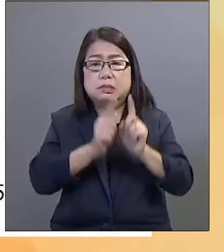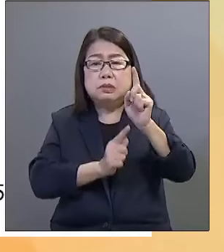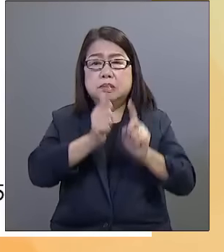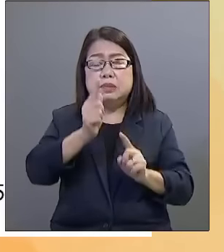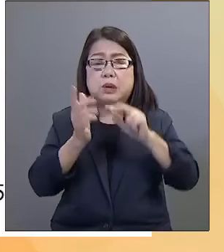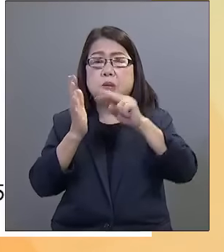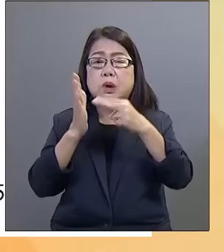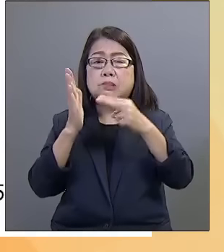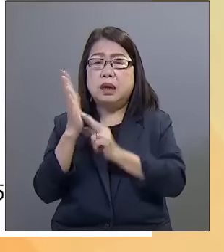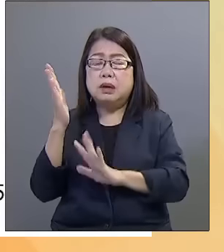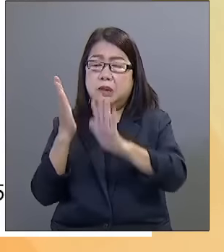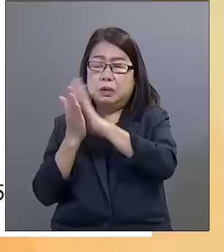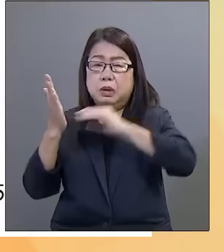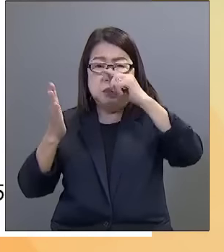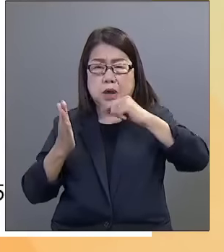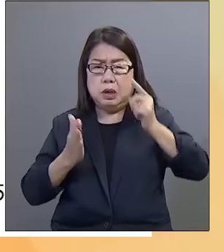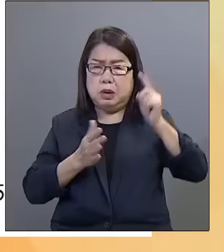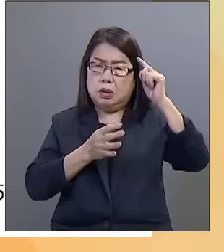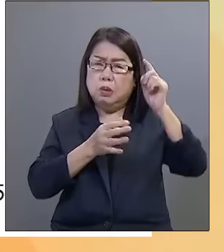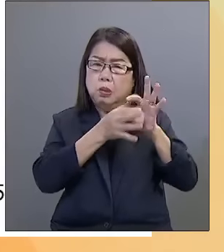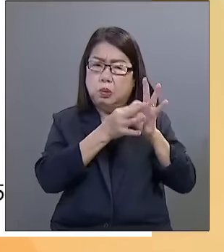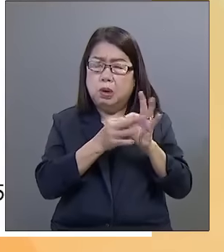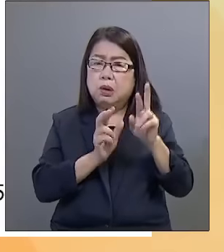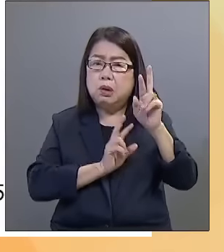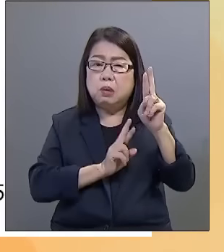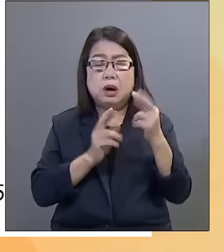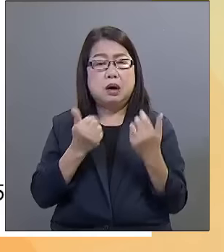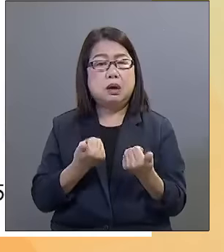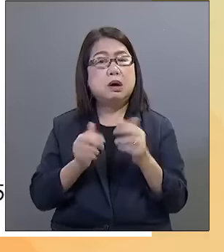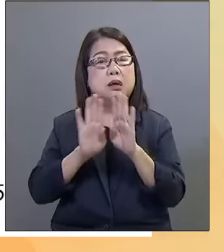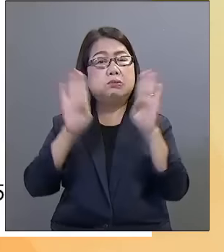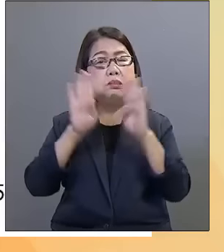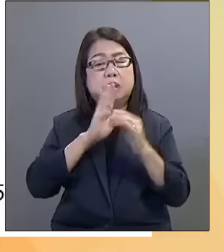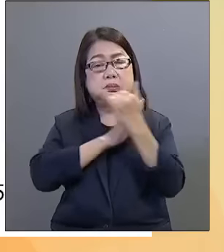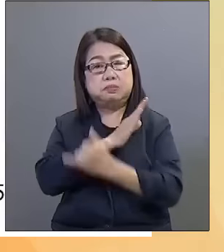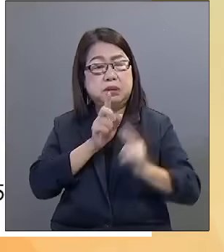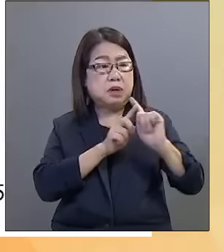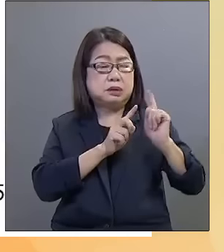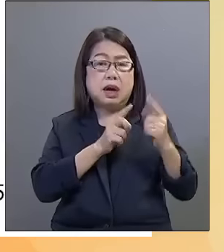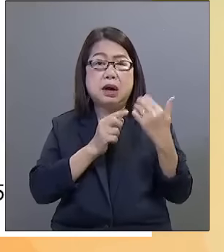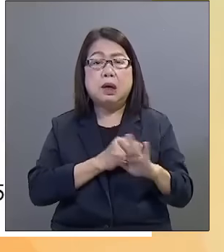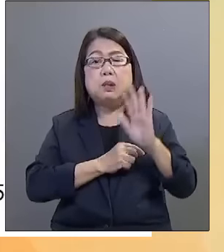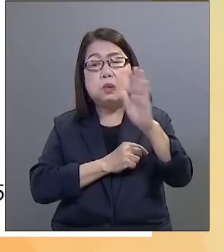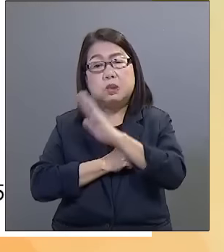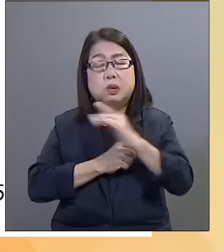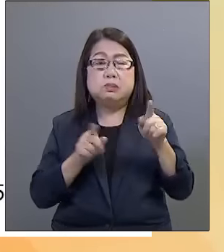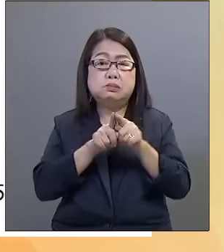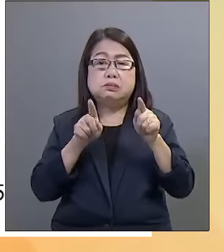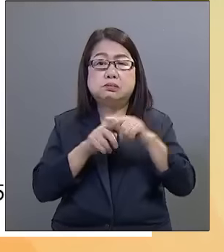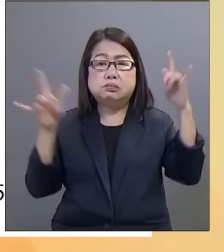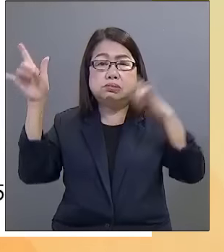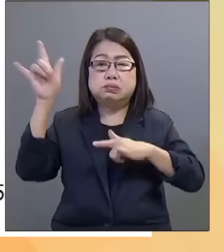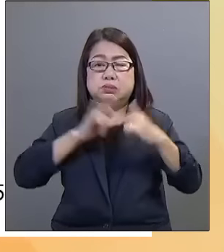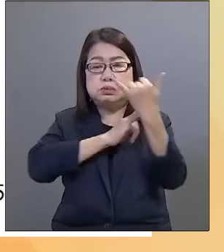ราน่าเป็นห่วงไหมครับต้องระมัดระวังอะไรไหมเพราะช่วงนี้ก็มีการเปิดประเทศนักท่องเที่ยวจากต่างชาติเองเนี่ยก็เดินทางเข้ามาเที่ยวเยอะด้วยฮะอาจ